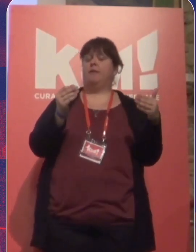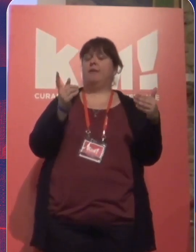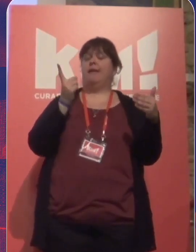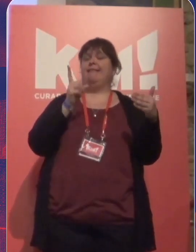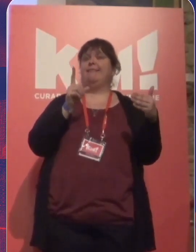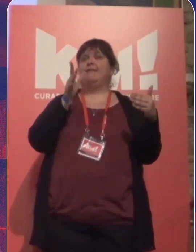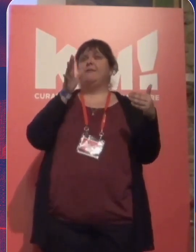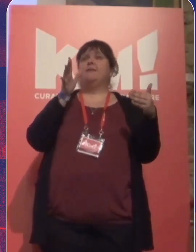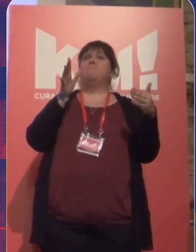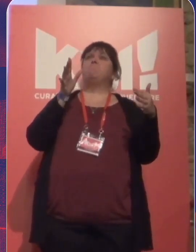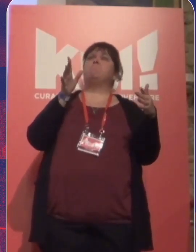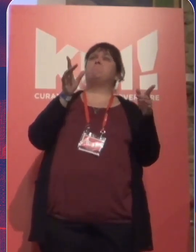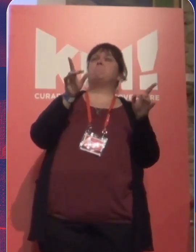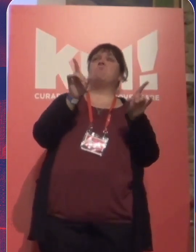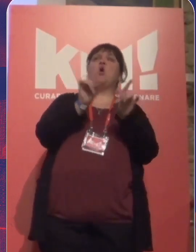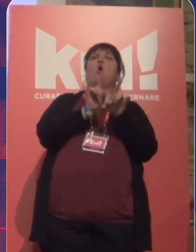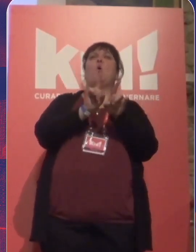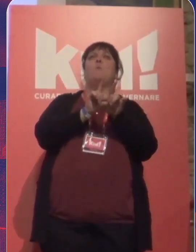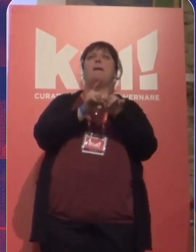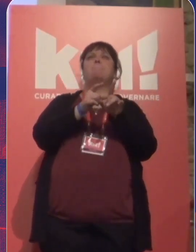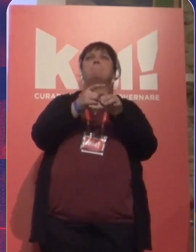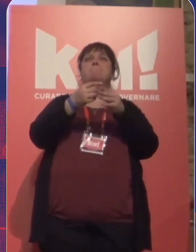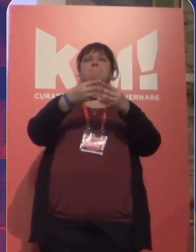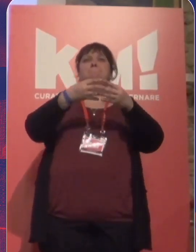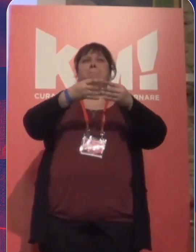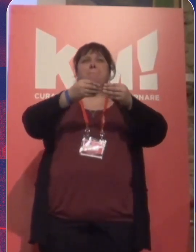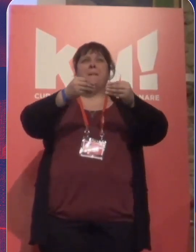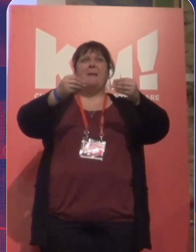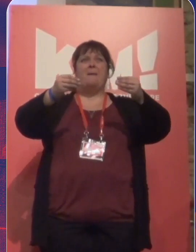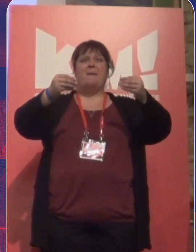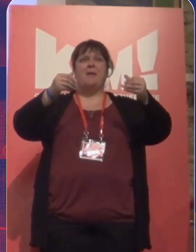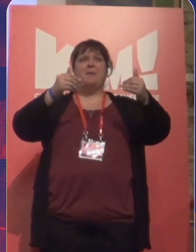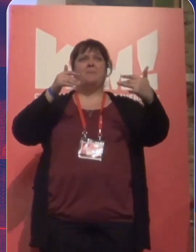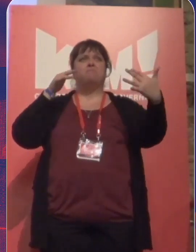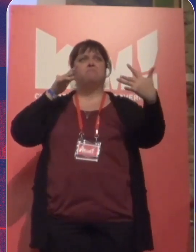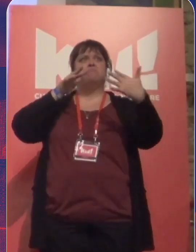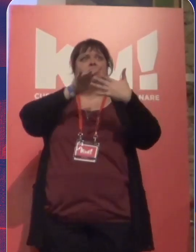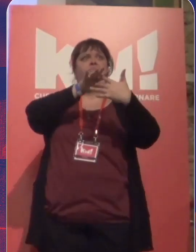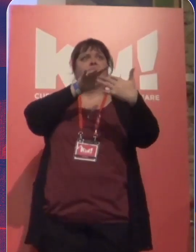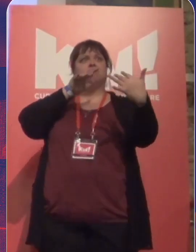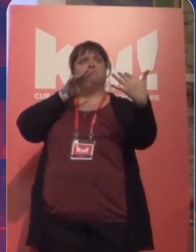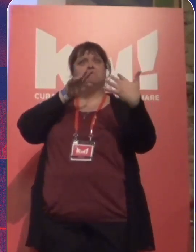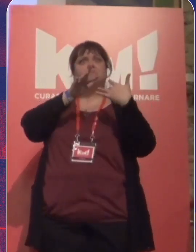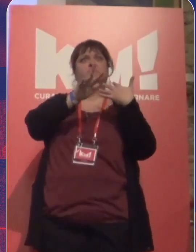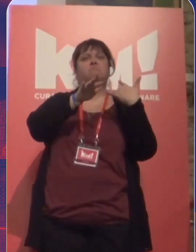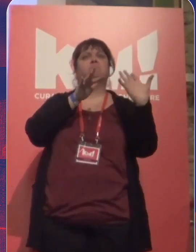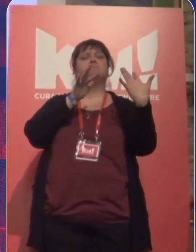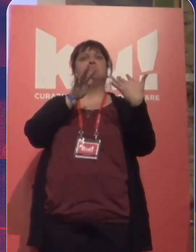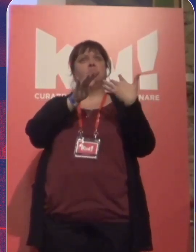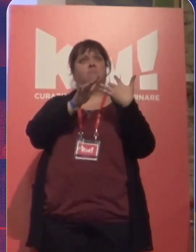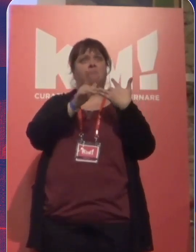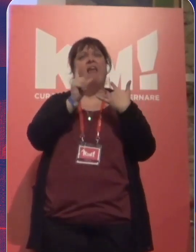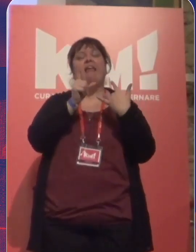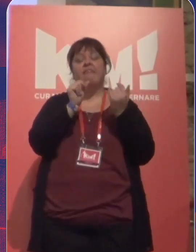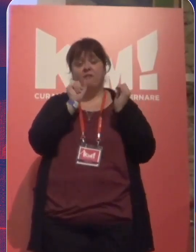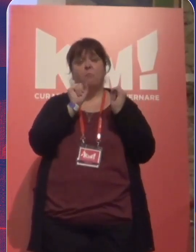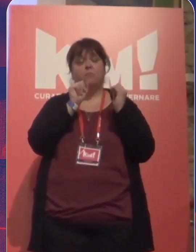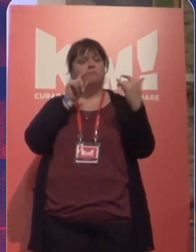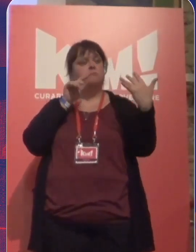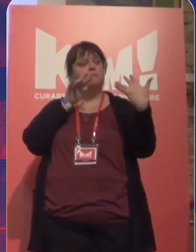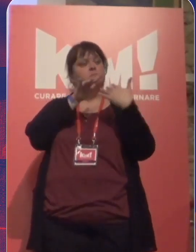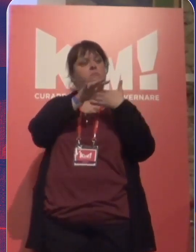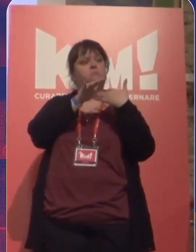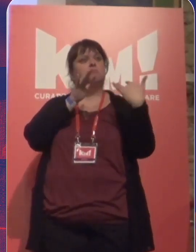una membrana porosa cioè deve consentire lo scambio la transizione l'incontro la